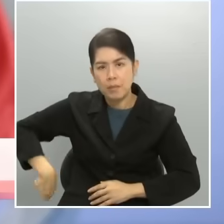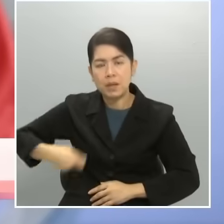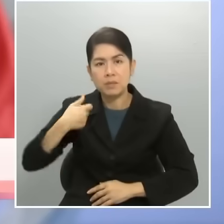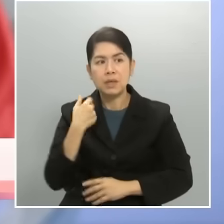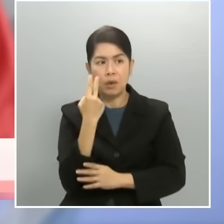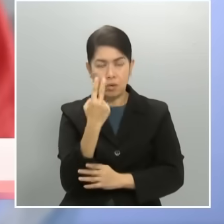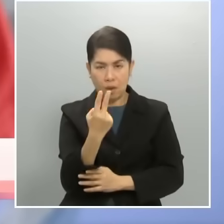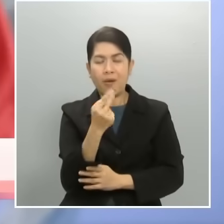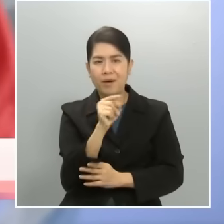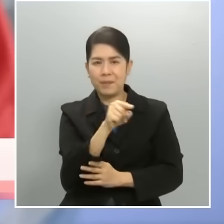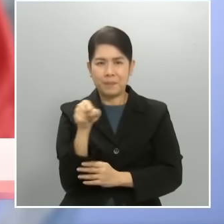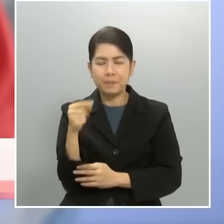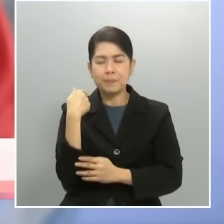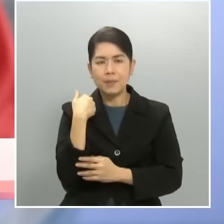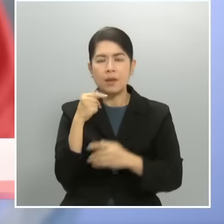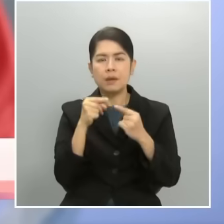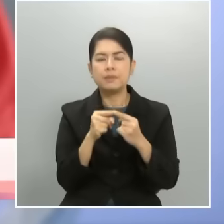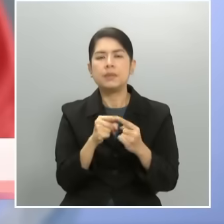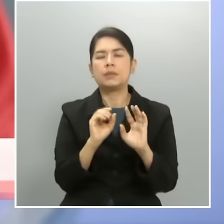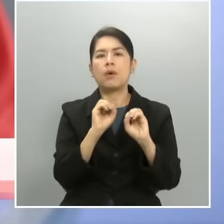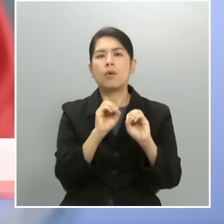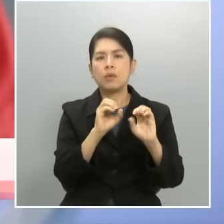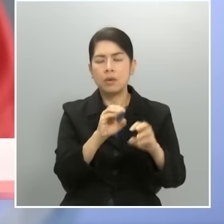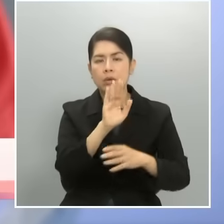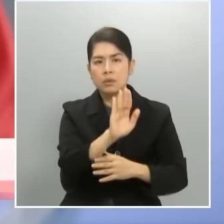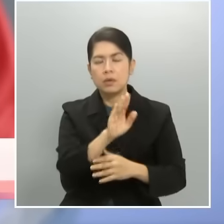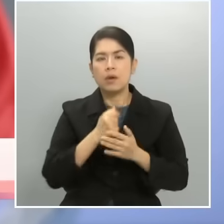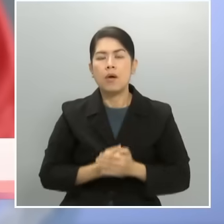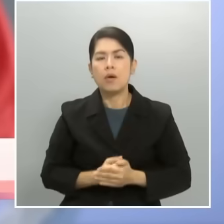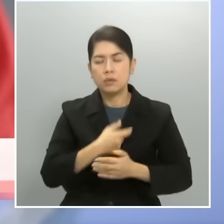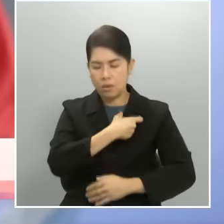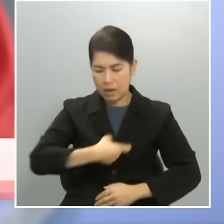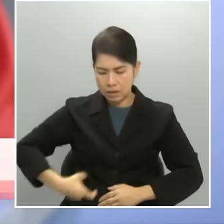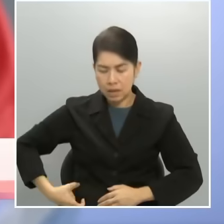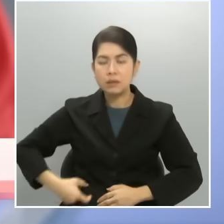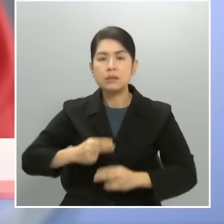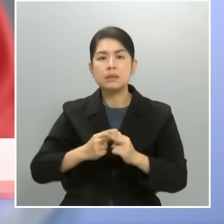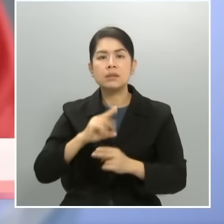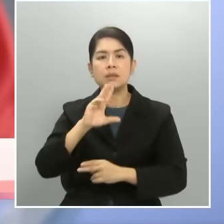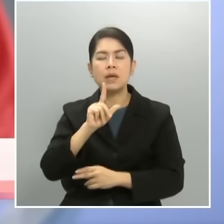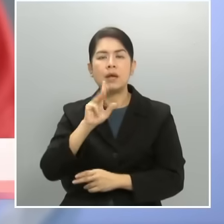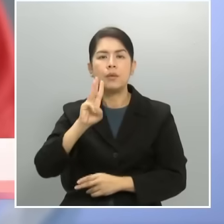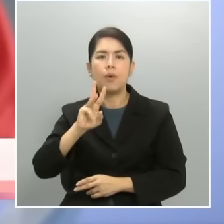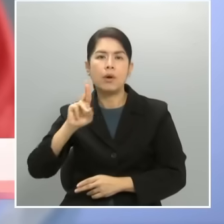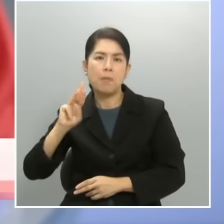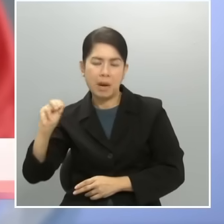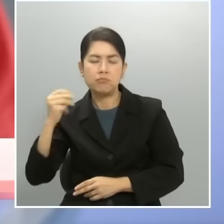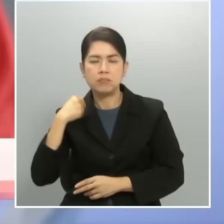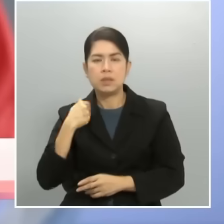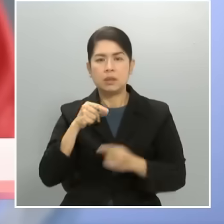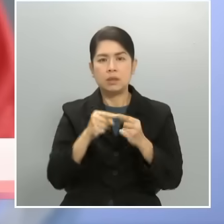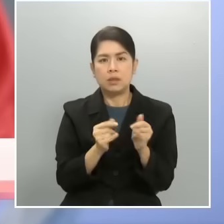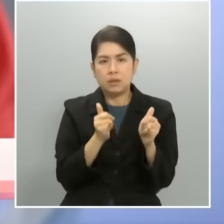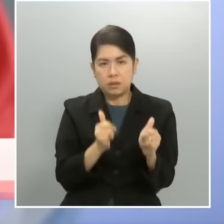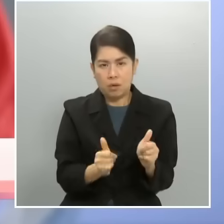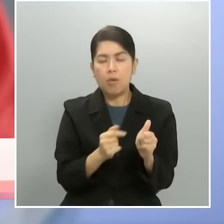อาจารย์ของทางเอ่อพระชัยวรมันที่ 7เนี่ยนะฮะก็คือท่านศรีชยมังคลาระถะเถวะอีก